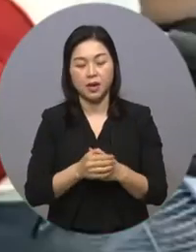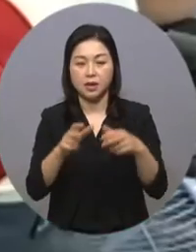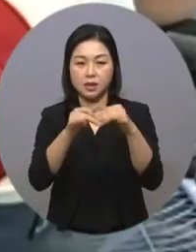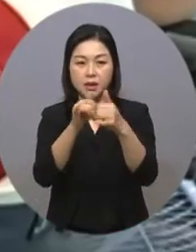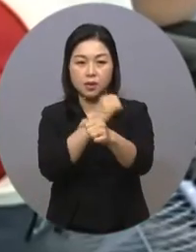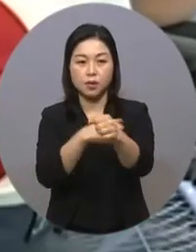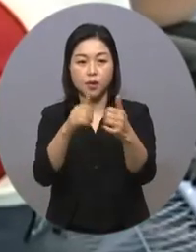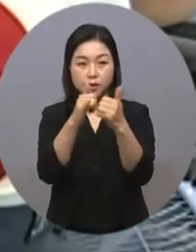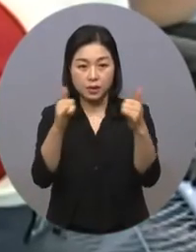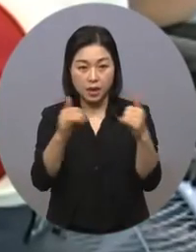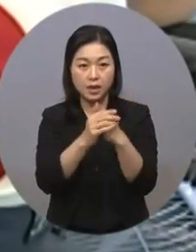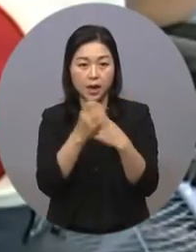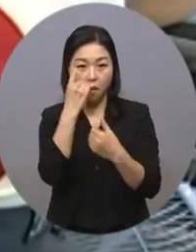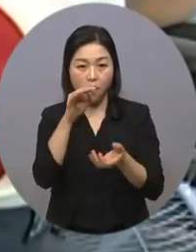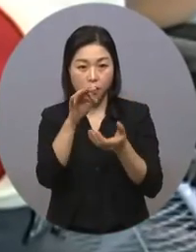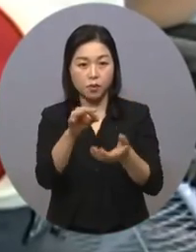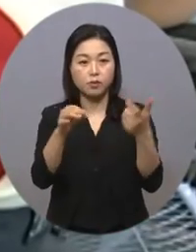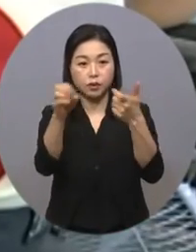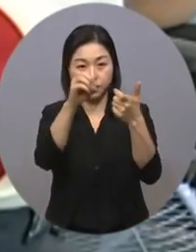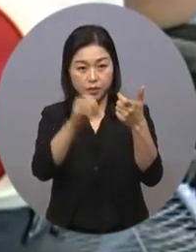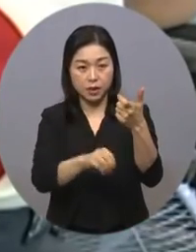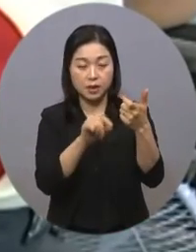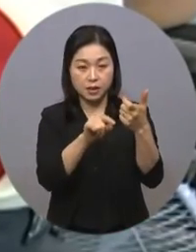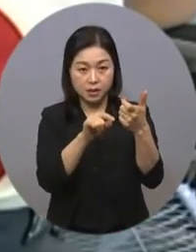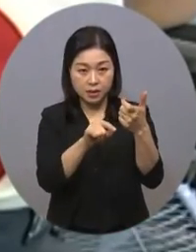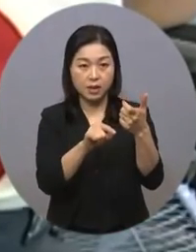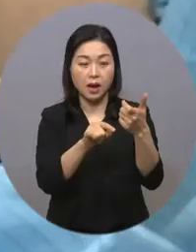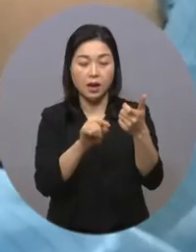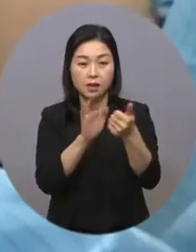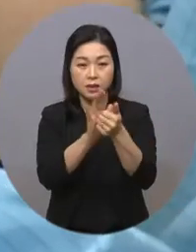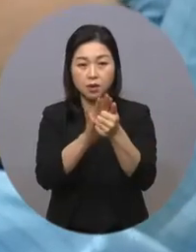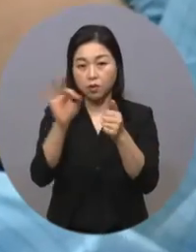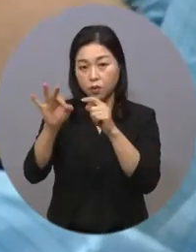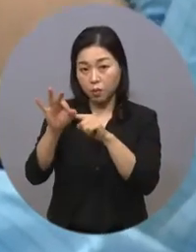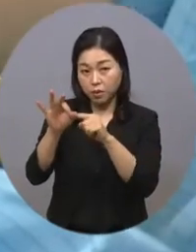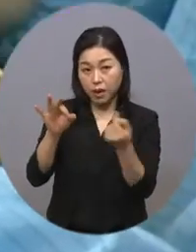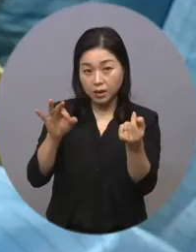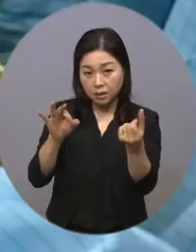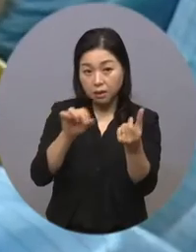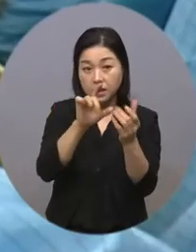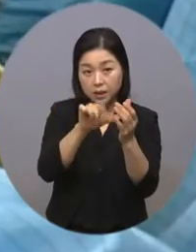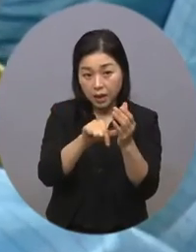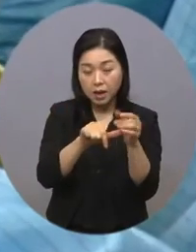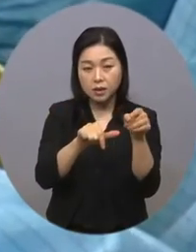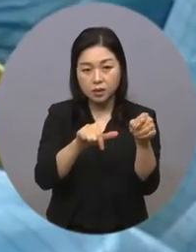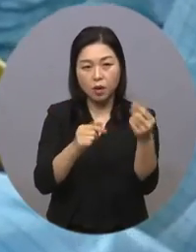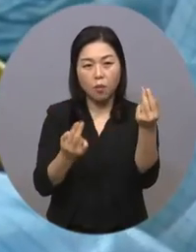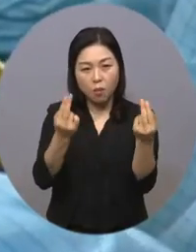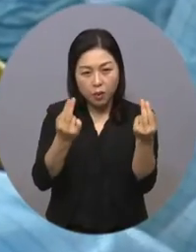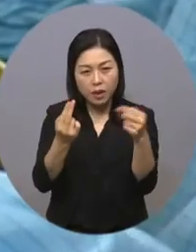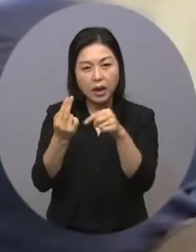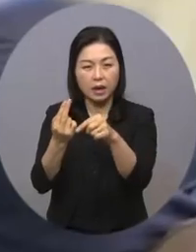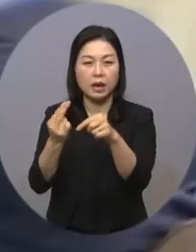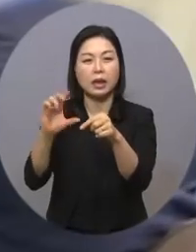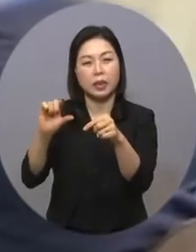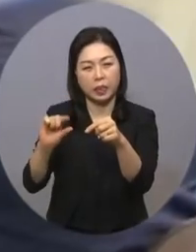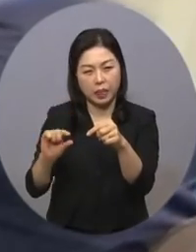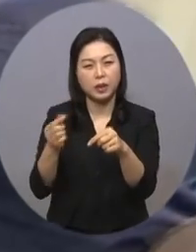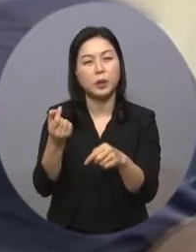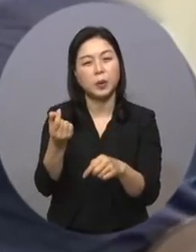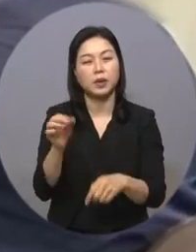월 임금의 60% 가 지원 단가 보다 적을 경우 이보다 적은 금액으로 지급될 예정입니다